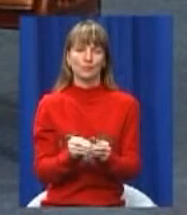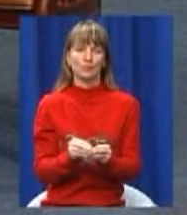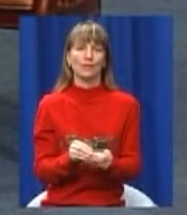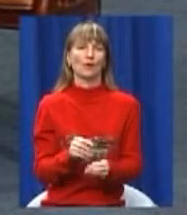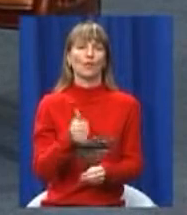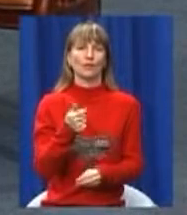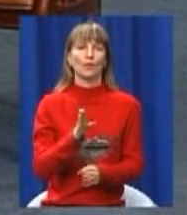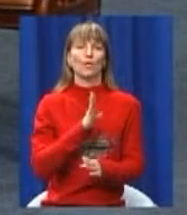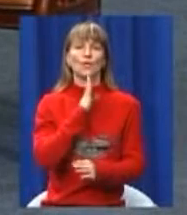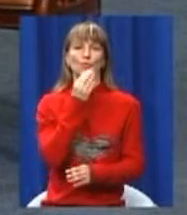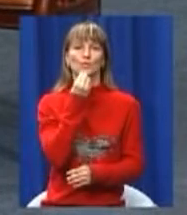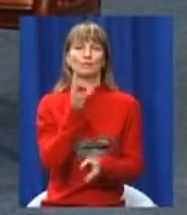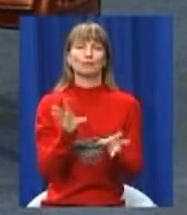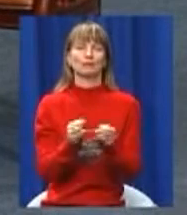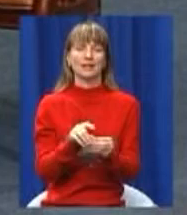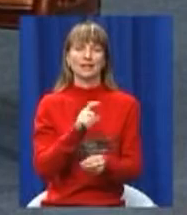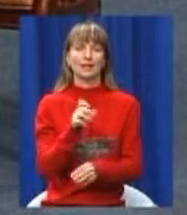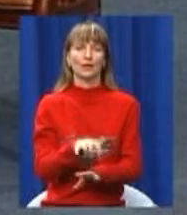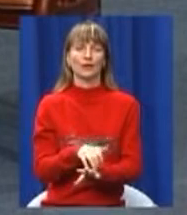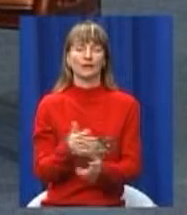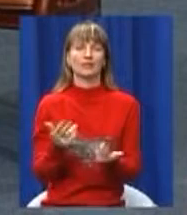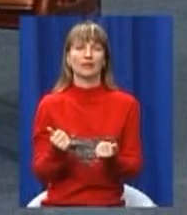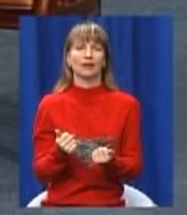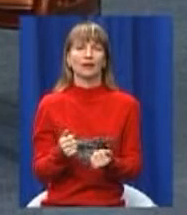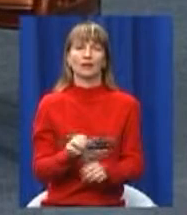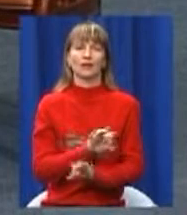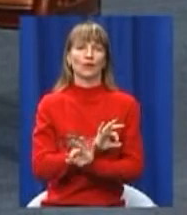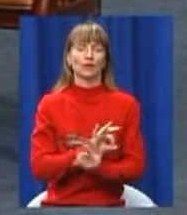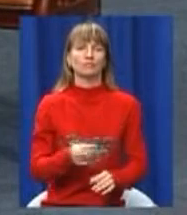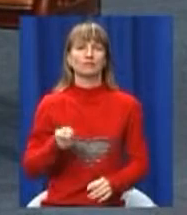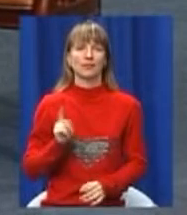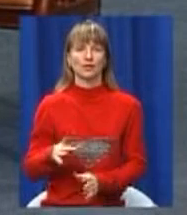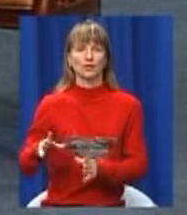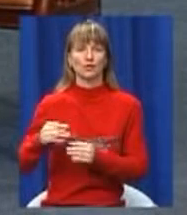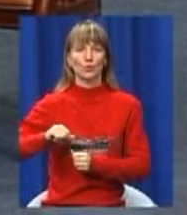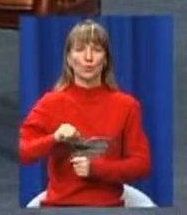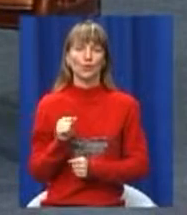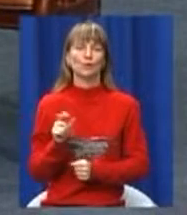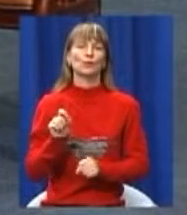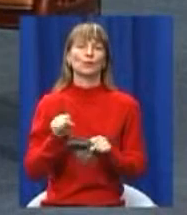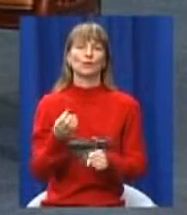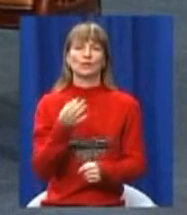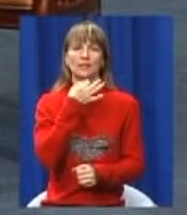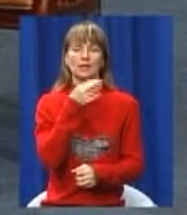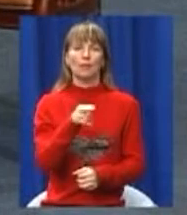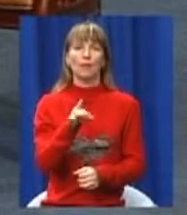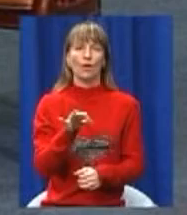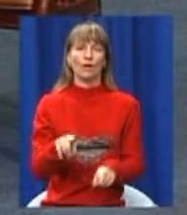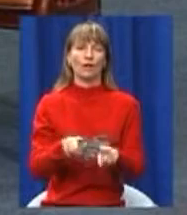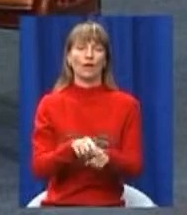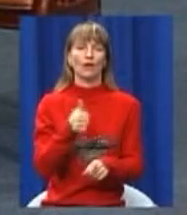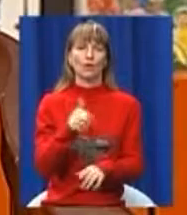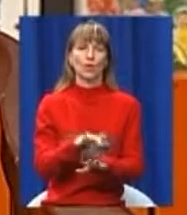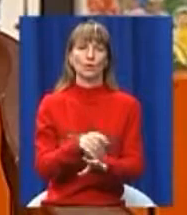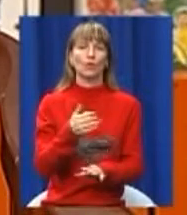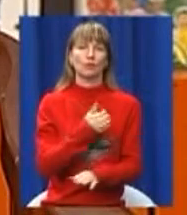разом і снідаєте, і вечеряєте на кухні з котиком. Так. Взагалі круто. Справжній компаньйон. Що ще можна сказати про такого класного котика? А